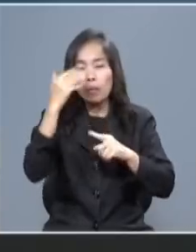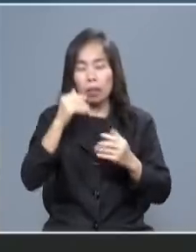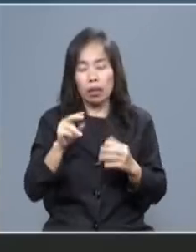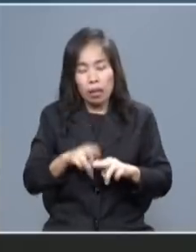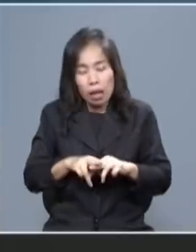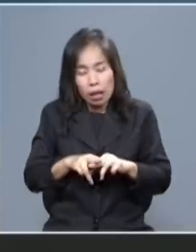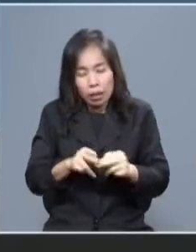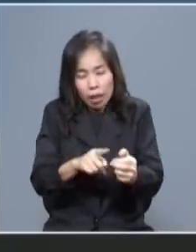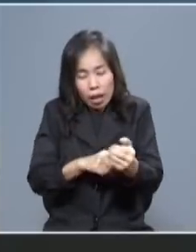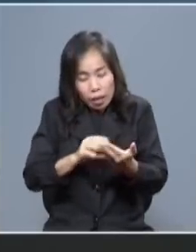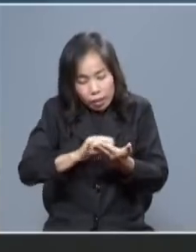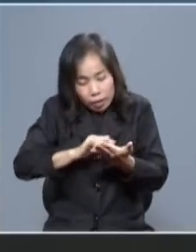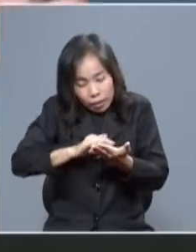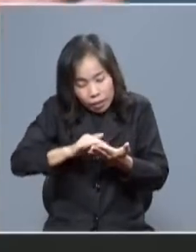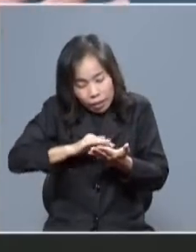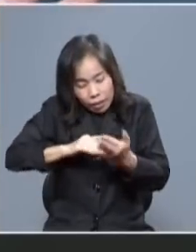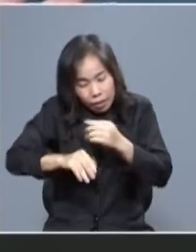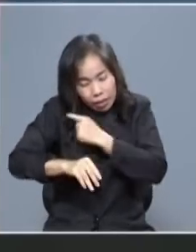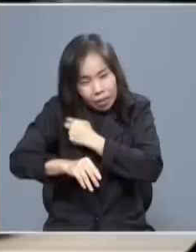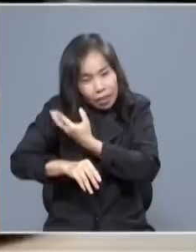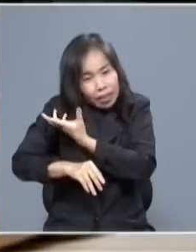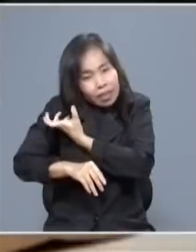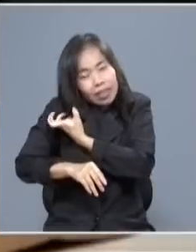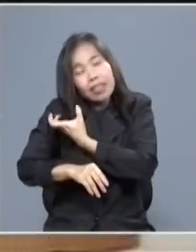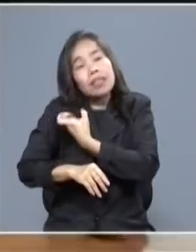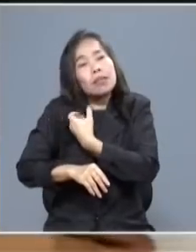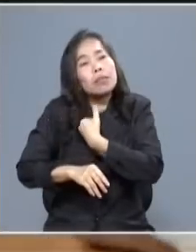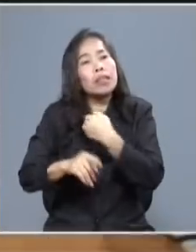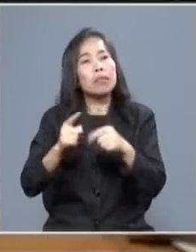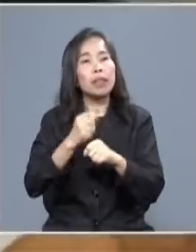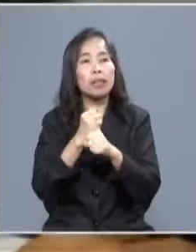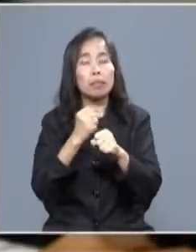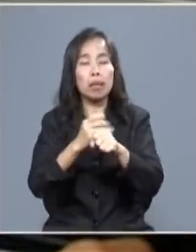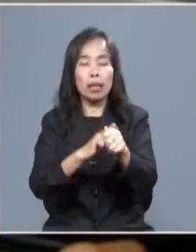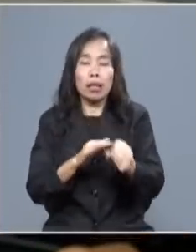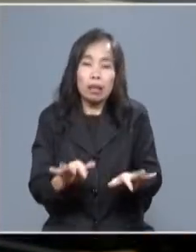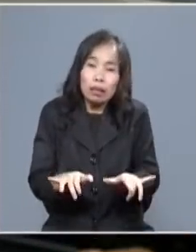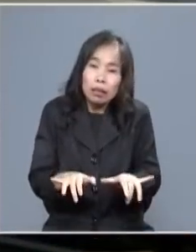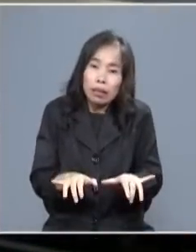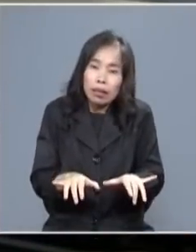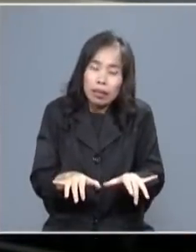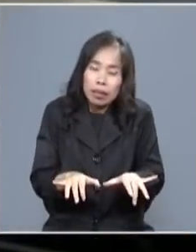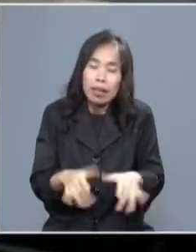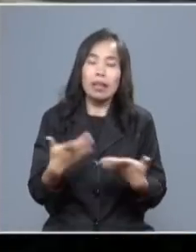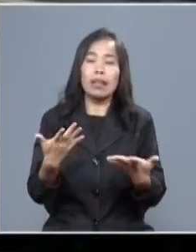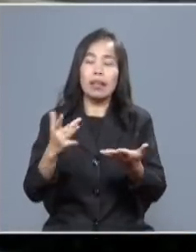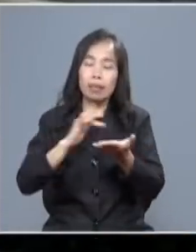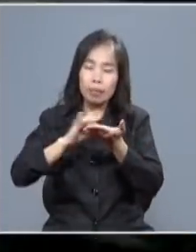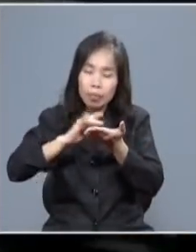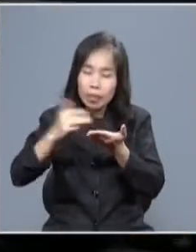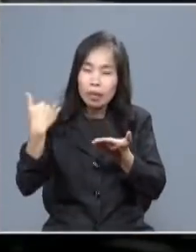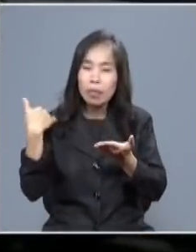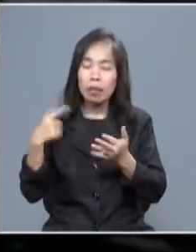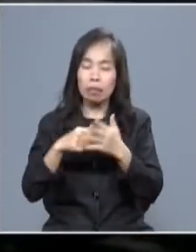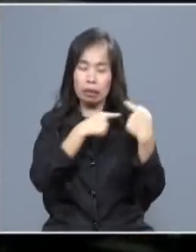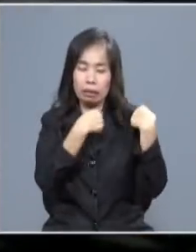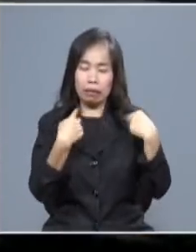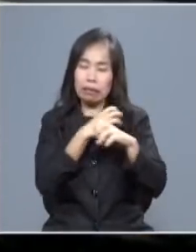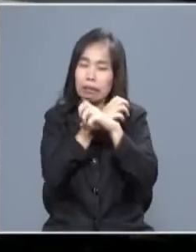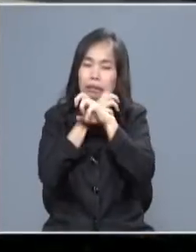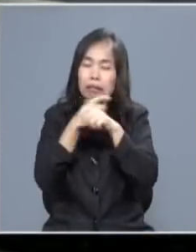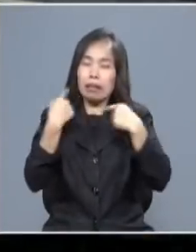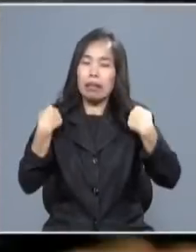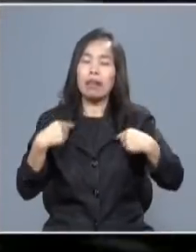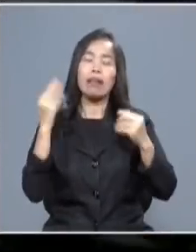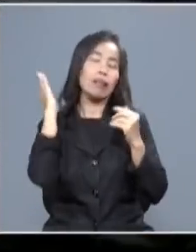ๆหรือว่าเกร็งตรงนี้นานๆนะครับทีนี้ปัจจุบันการนั่งทำงานนานๆเราใช้คอมพิวเตอร์ใช้มือถือนะครับเพราะฉะนั้นกล้ามเนื้อที่เกร็งเนี่ยก็จะเป็นส่วนใหญ่ก็จะเป็น